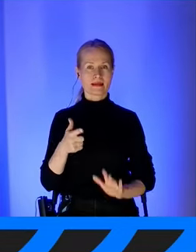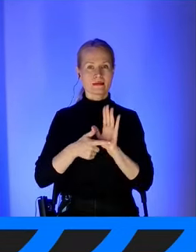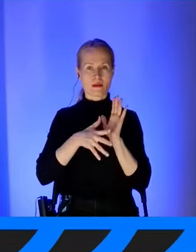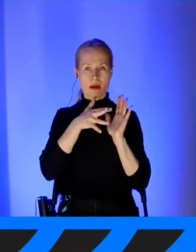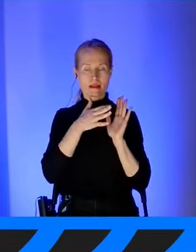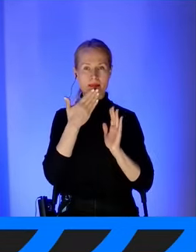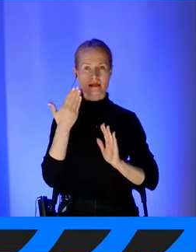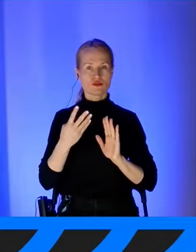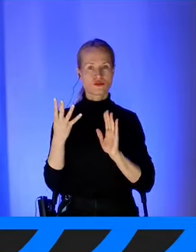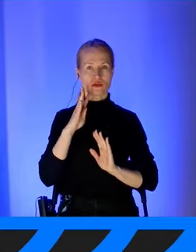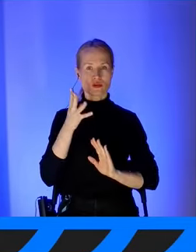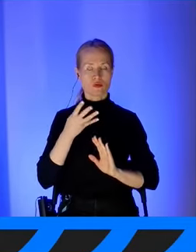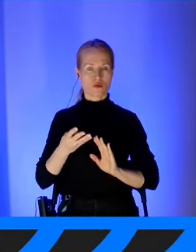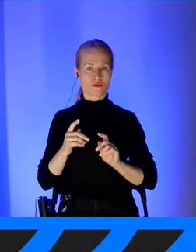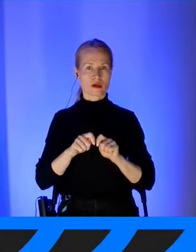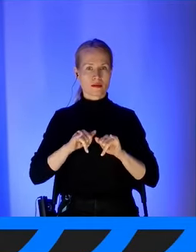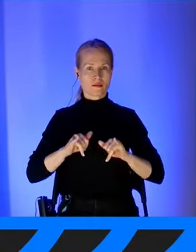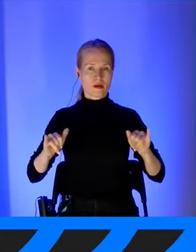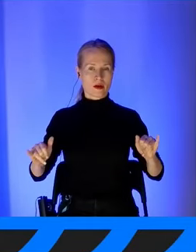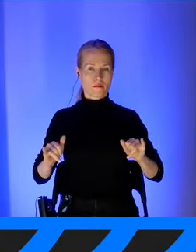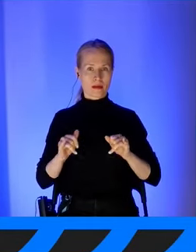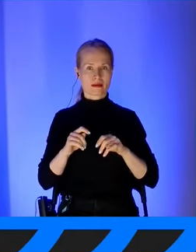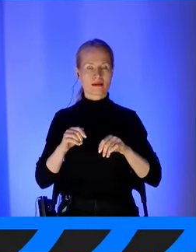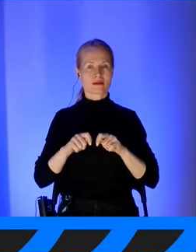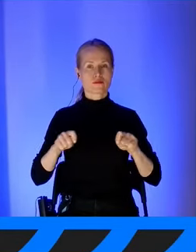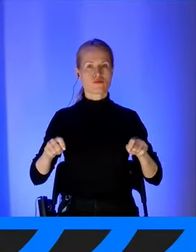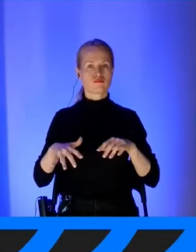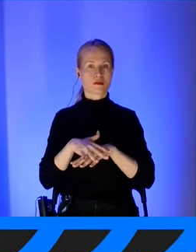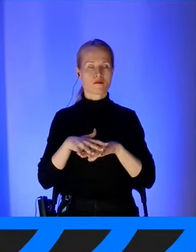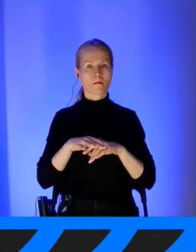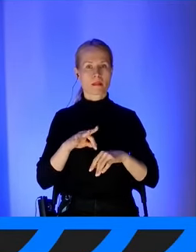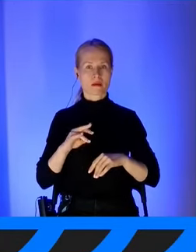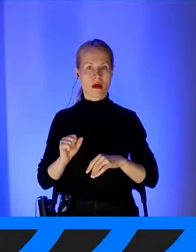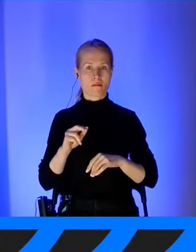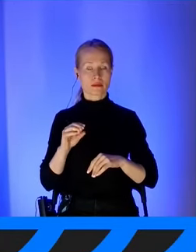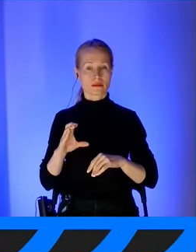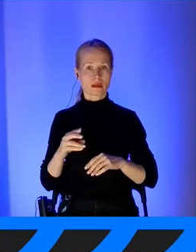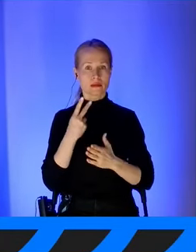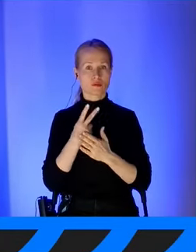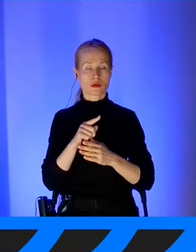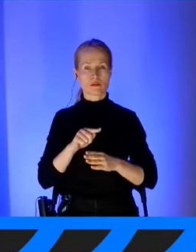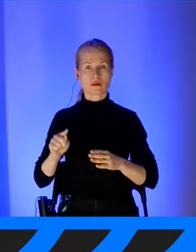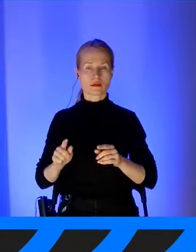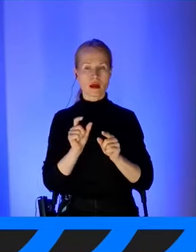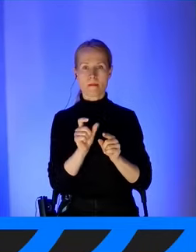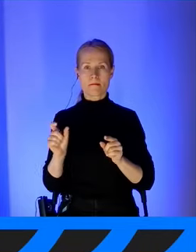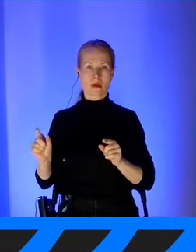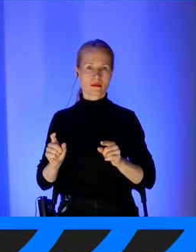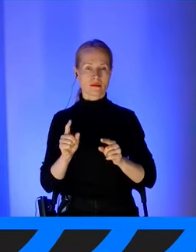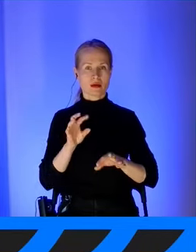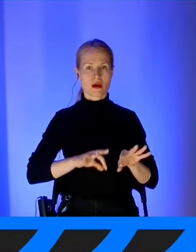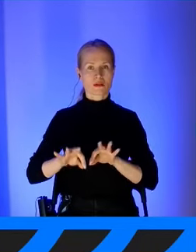года занимаюсь развитием открытой платформы Wiki имени Apps. Про нее сегодня и поговорим. Рассмотрим те элементы архитектуры, которые я